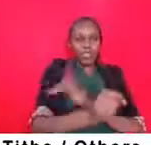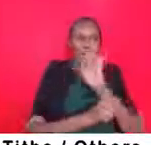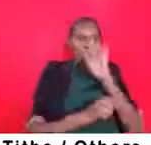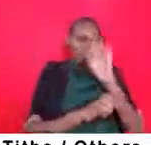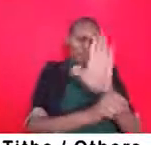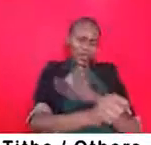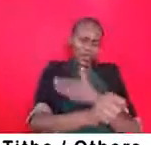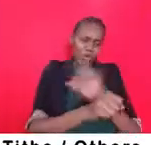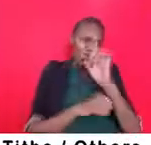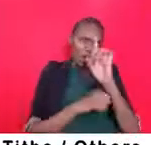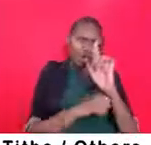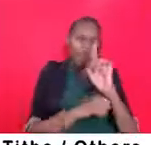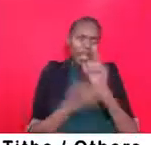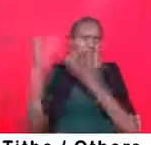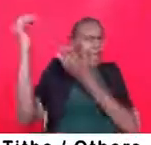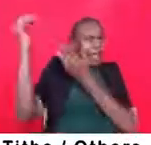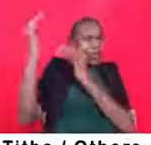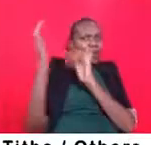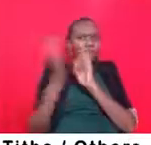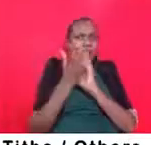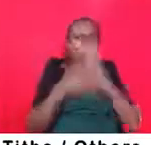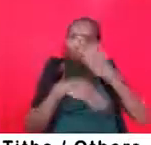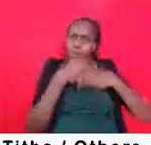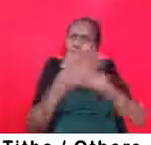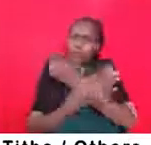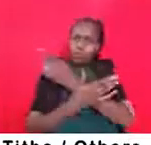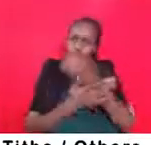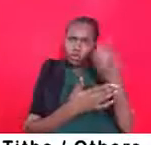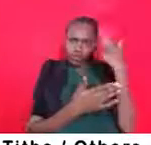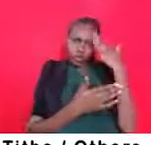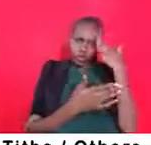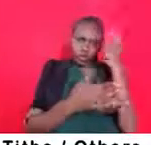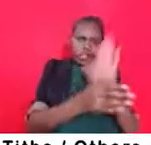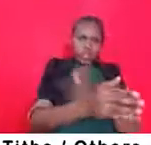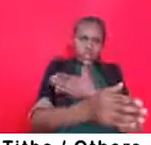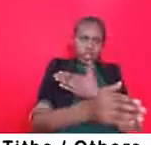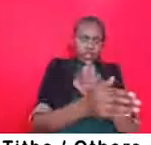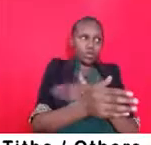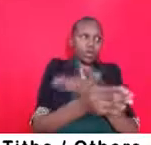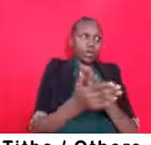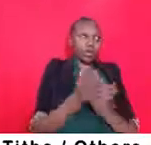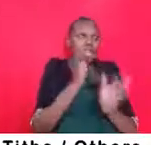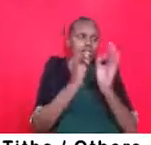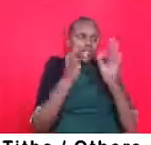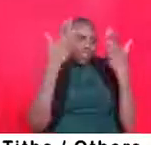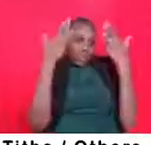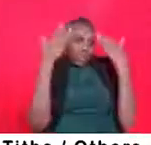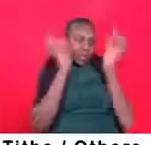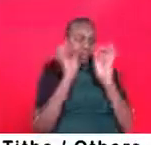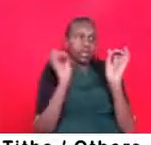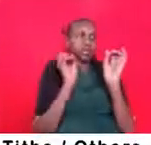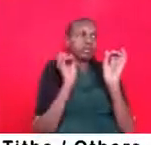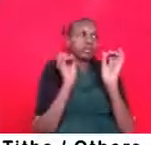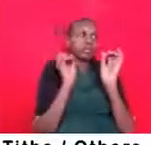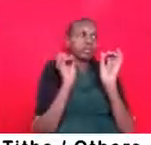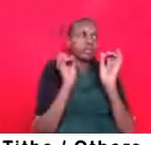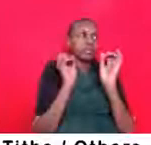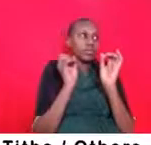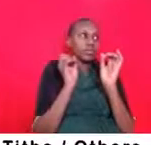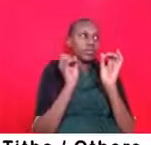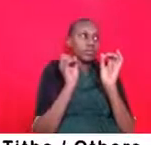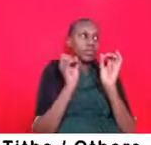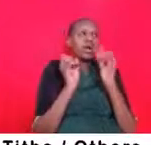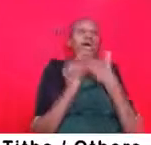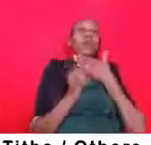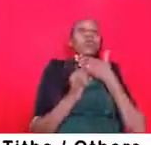na natarajia kwamba kila mmoja wetu ataweza kujua huu wimbo. Kama hautaweza kujua huu wimbo,